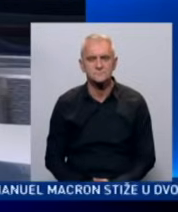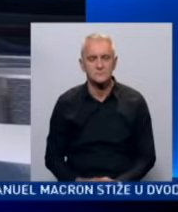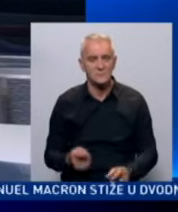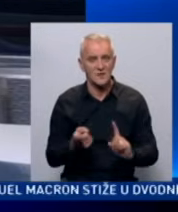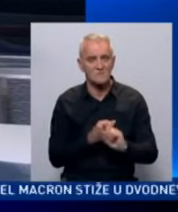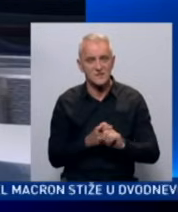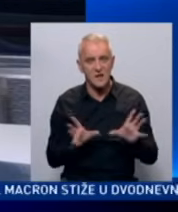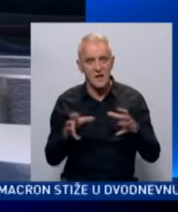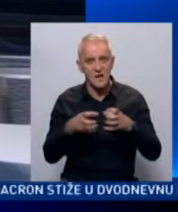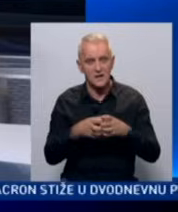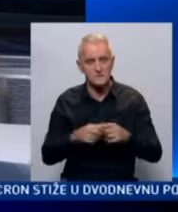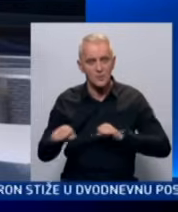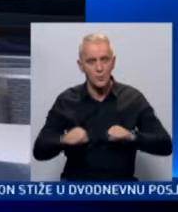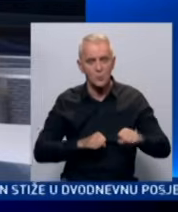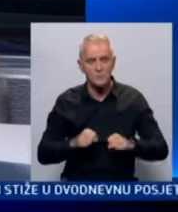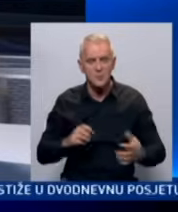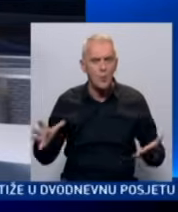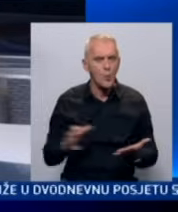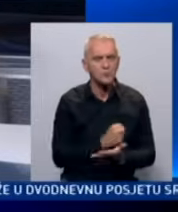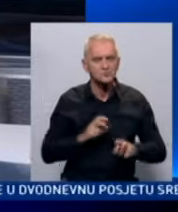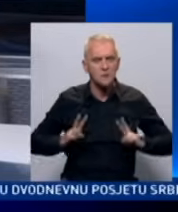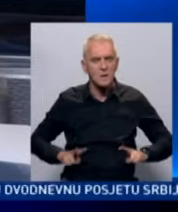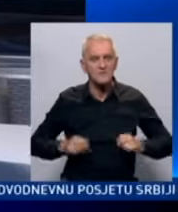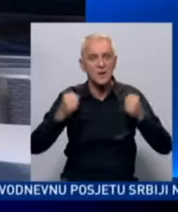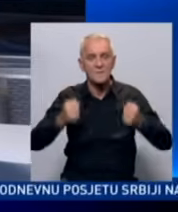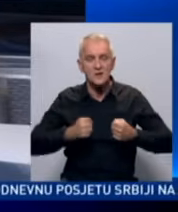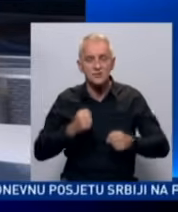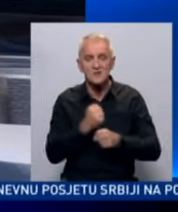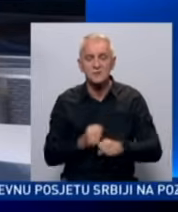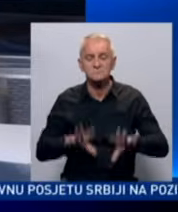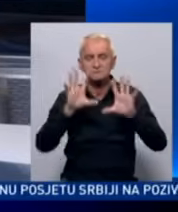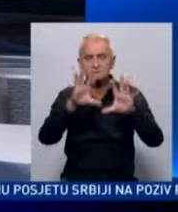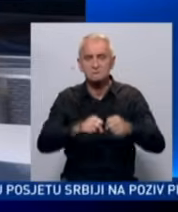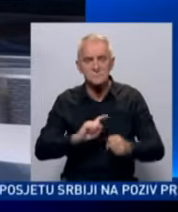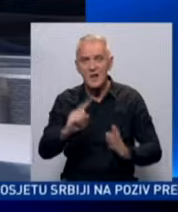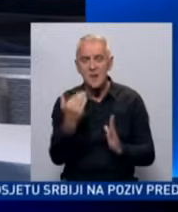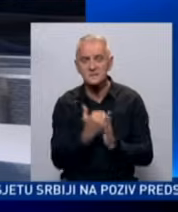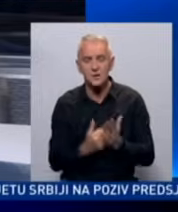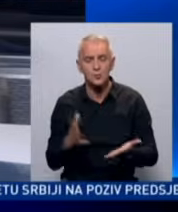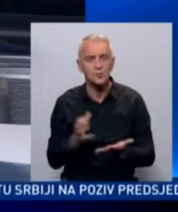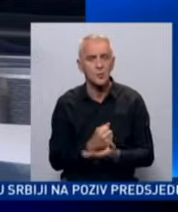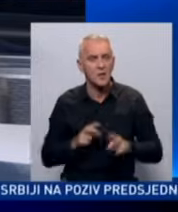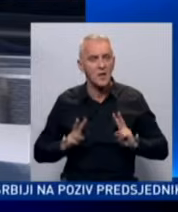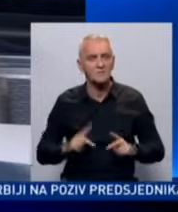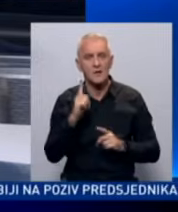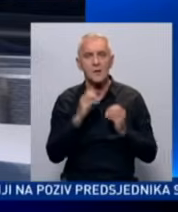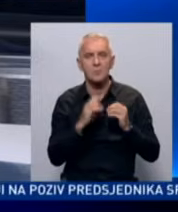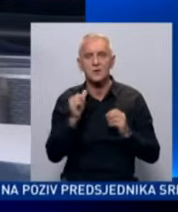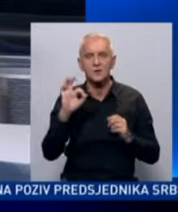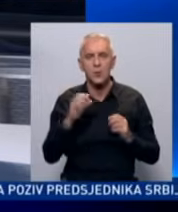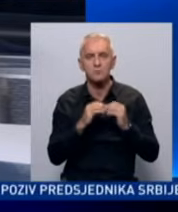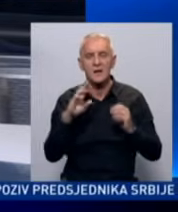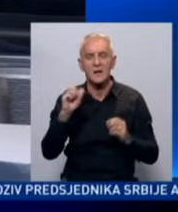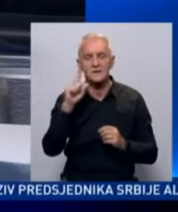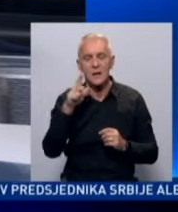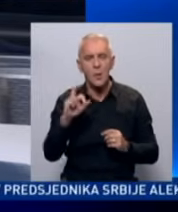Federalna agencija za upravljanje oduzetom imovinom na Bjelašnici vrši zapljenu nezakonito stečene imovine Ibre Berila, načelnika